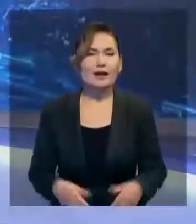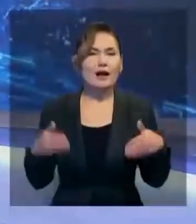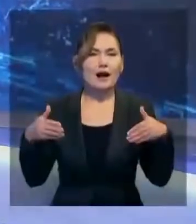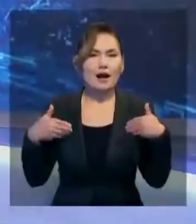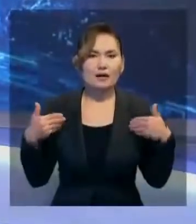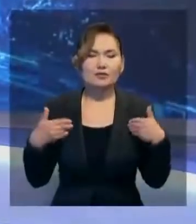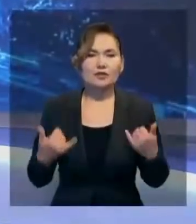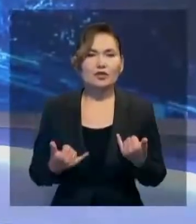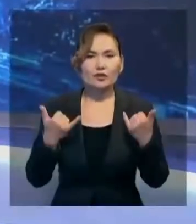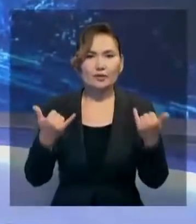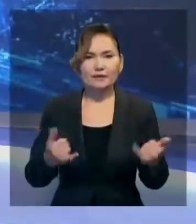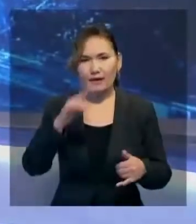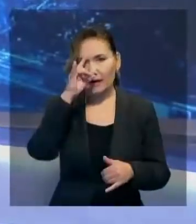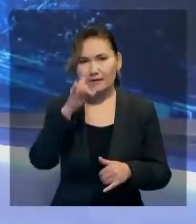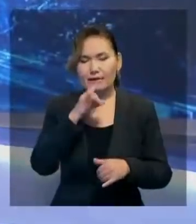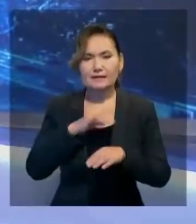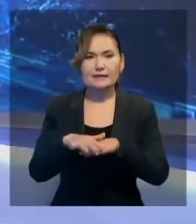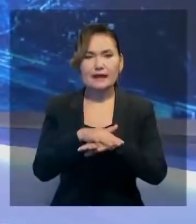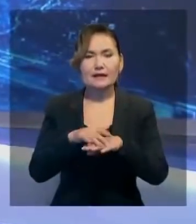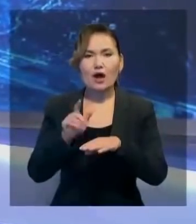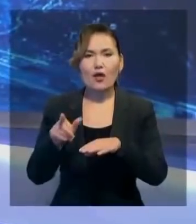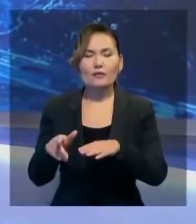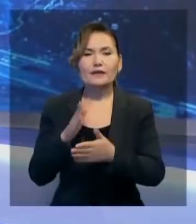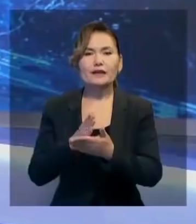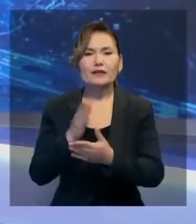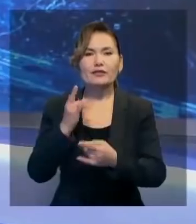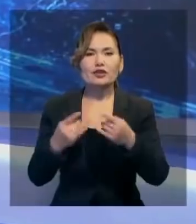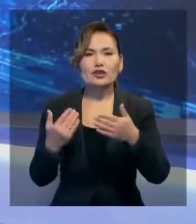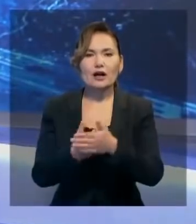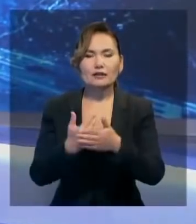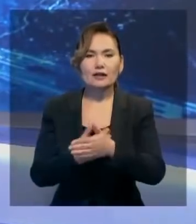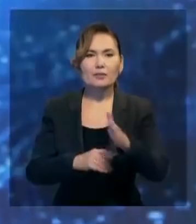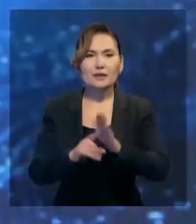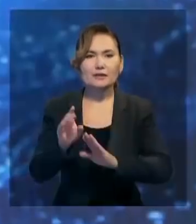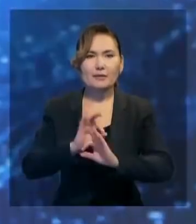Армысыздар, тікелей эфирде жаңалықтар. Студияда Дастан Сейілханұлы, сурд аудармада Самал Жантемір.